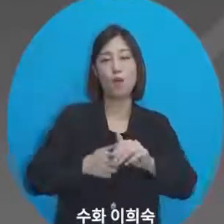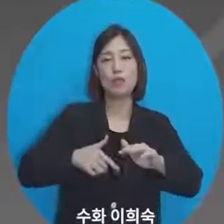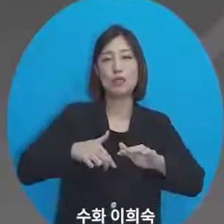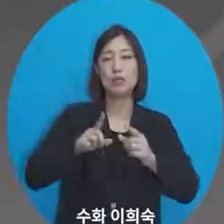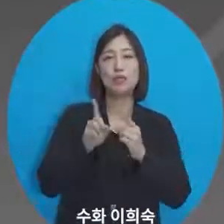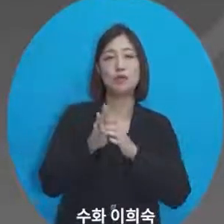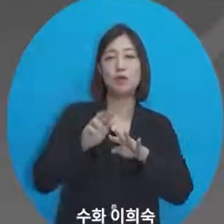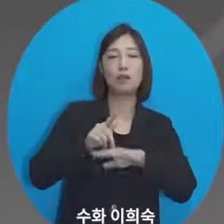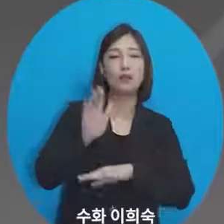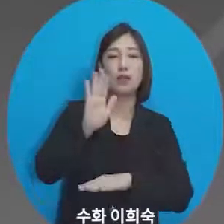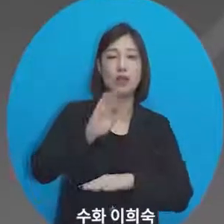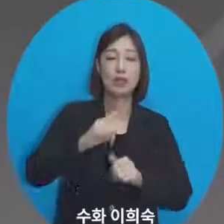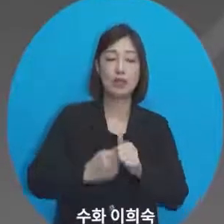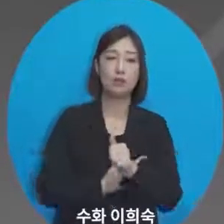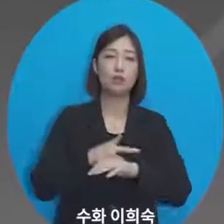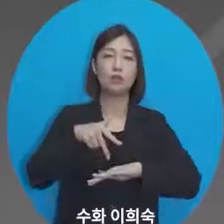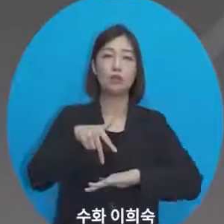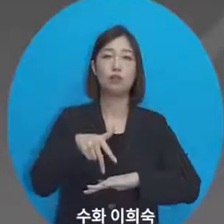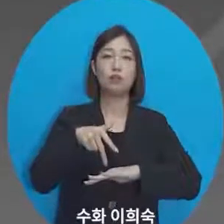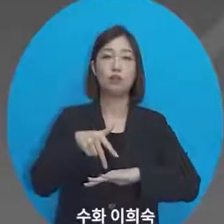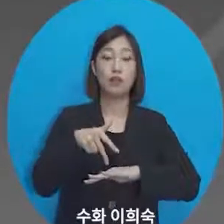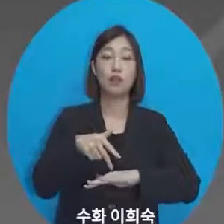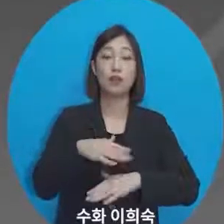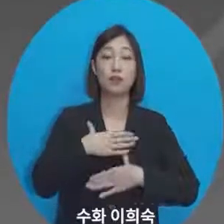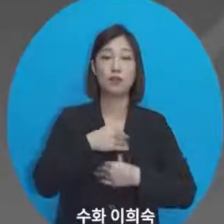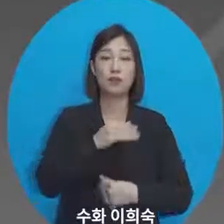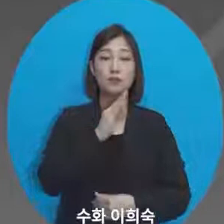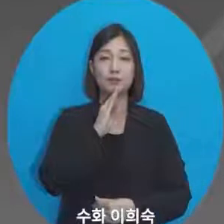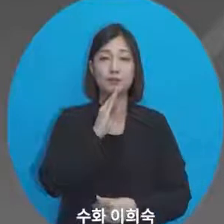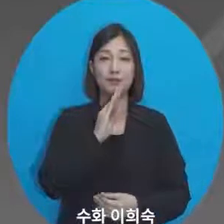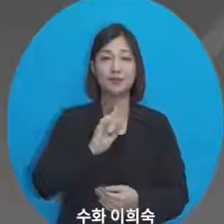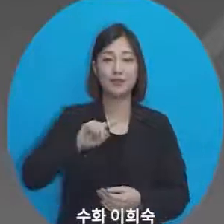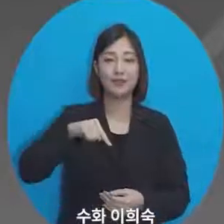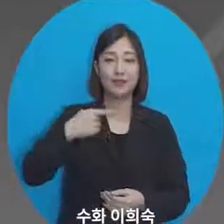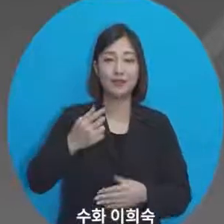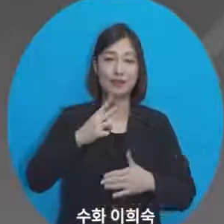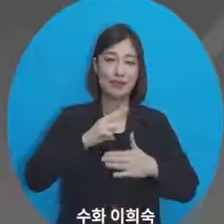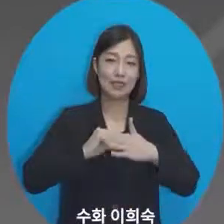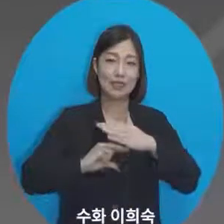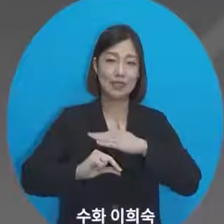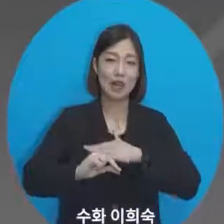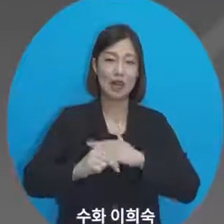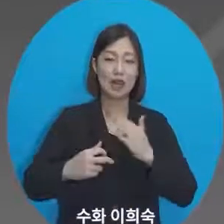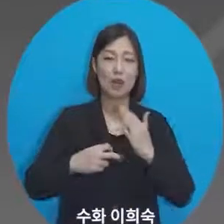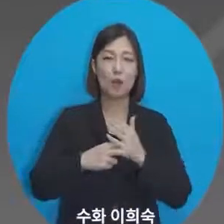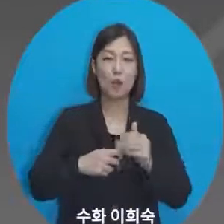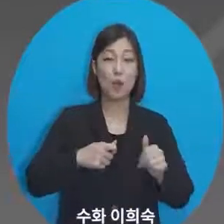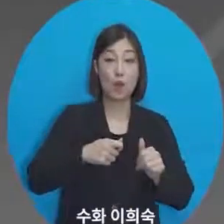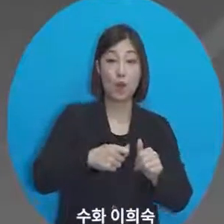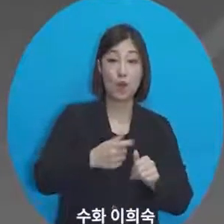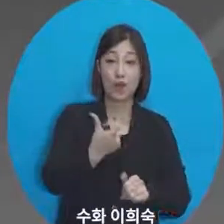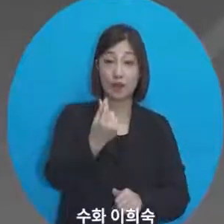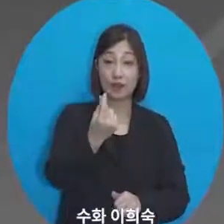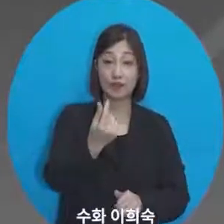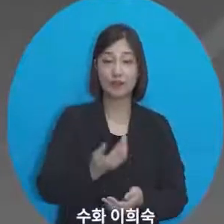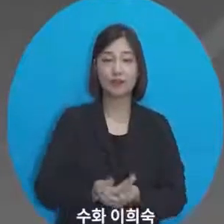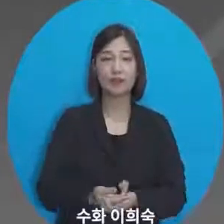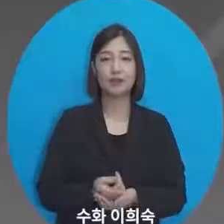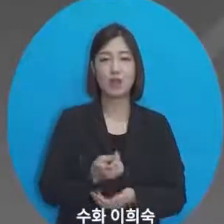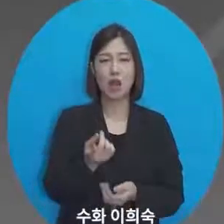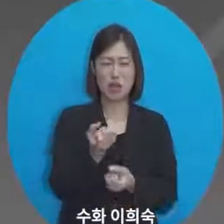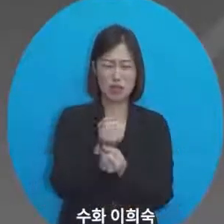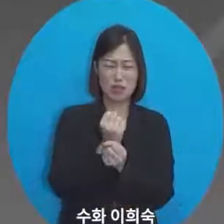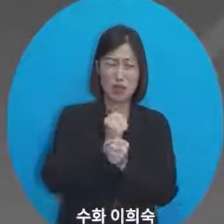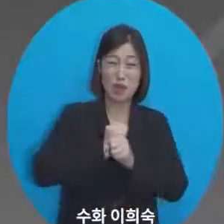있습니다. 다음에 무장애 환승 체계 구축입니다. 지하철로의 연결 통로 같은 경우에는